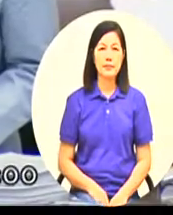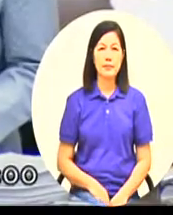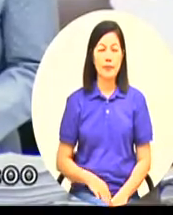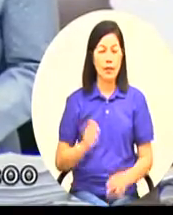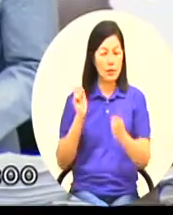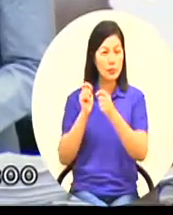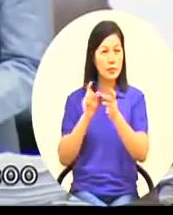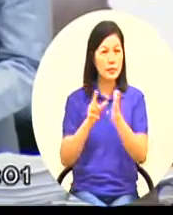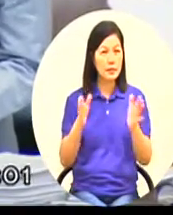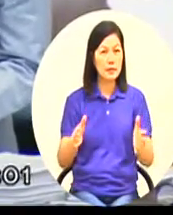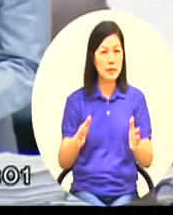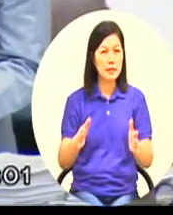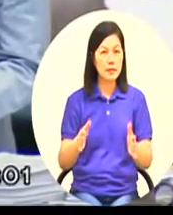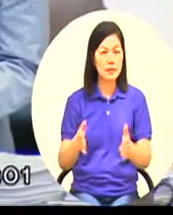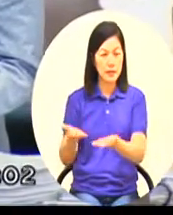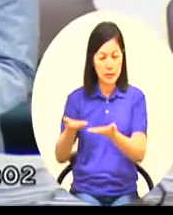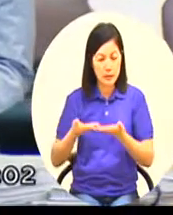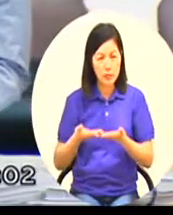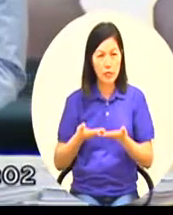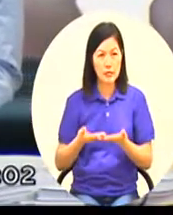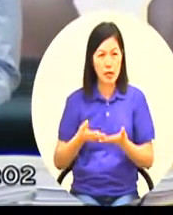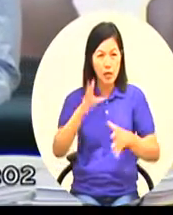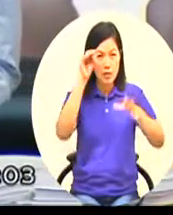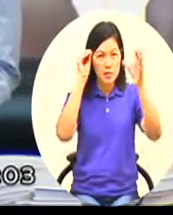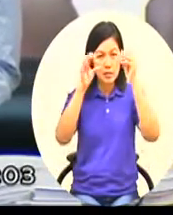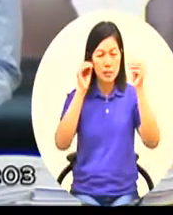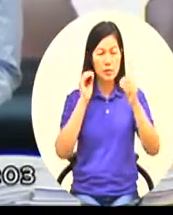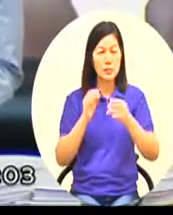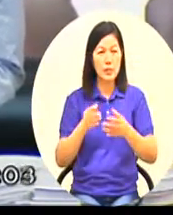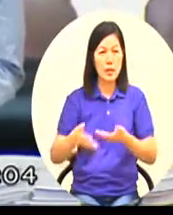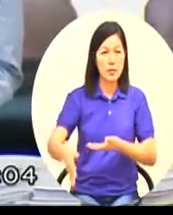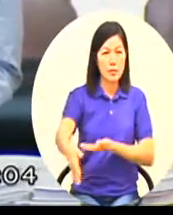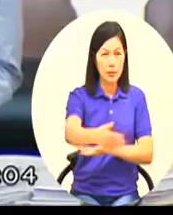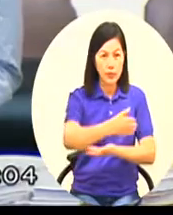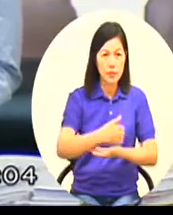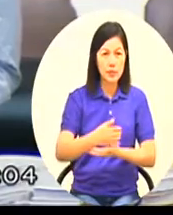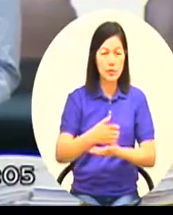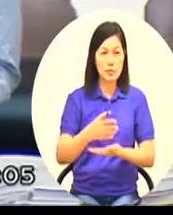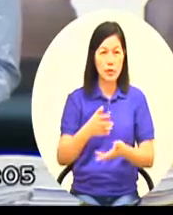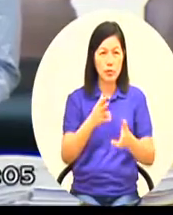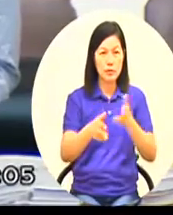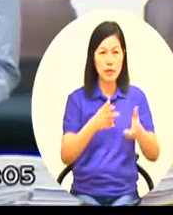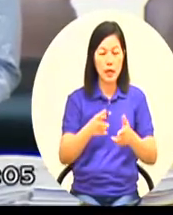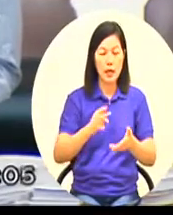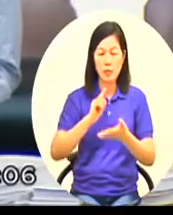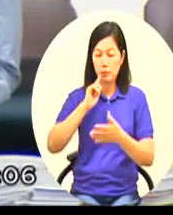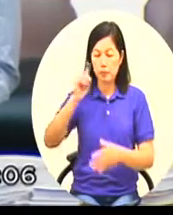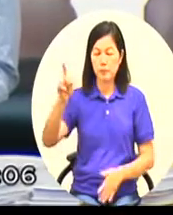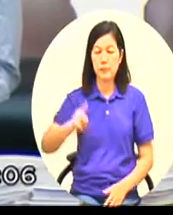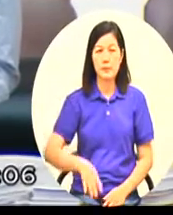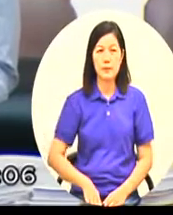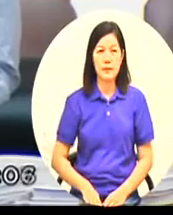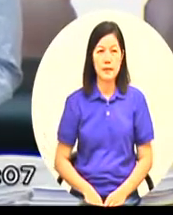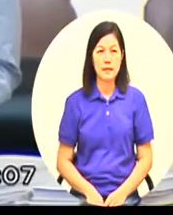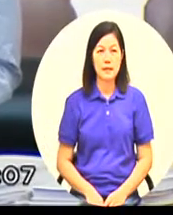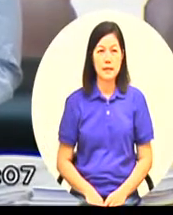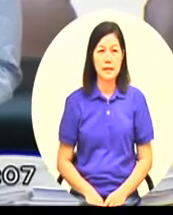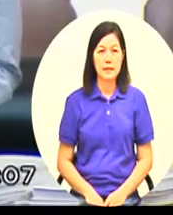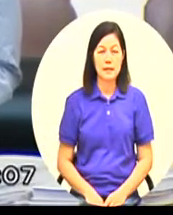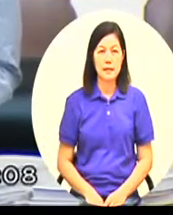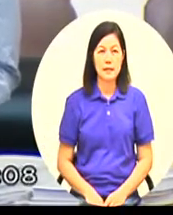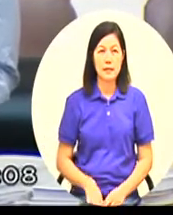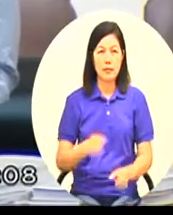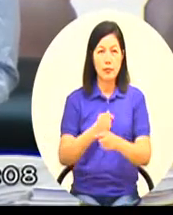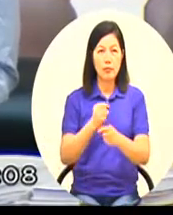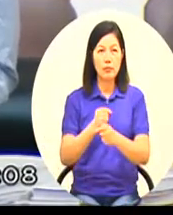区那个资源回收厂的一个陈情，他们在说他们现行的职工领取的是我们的